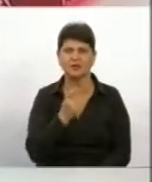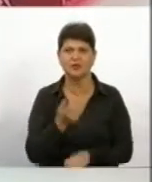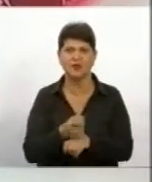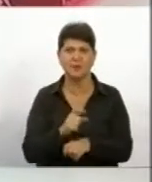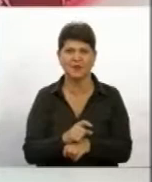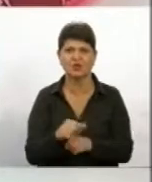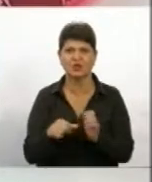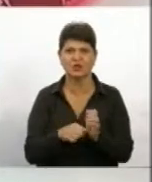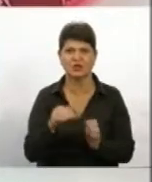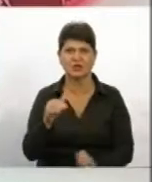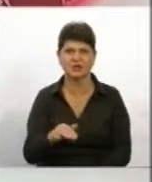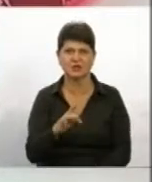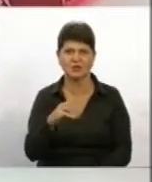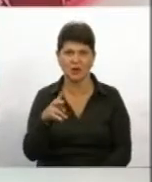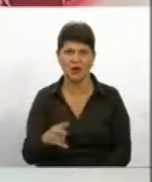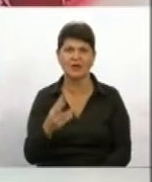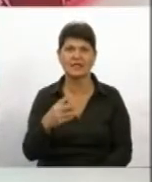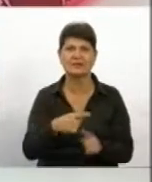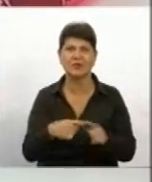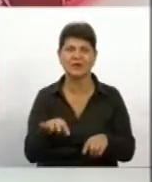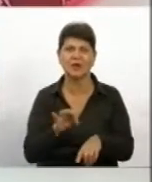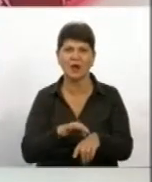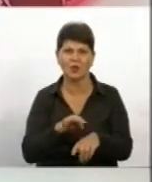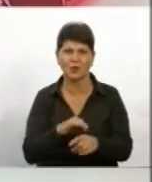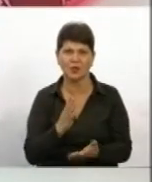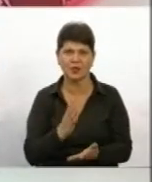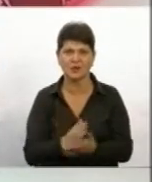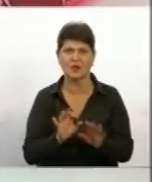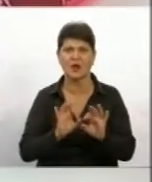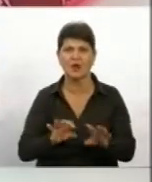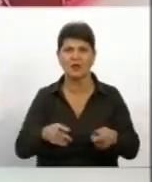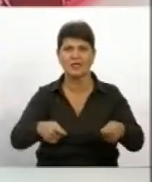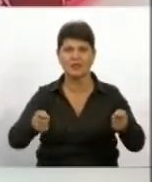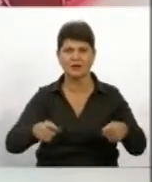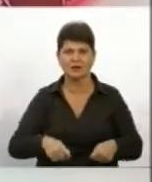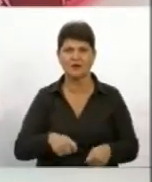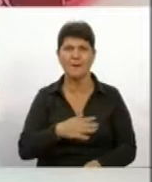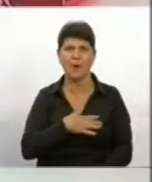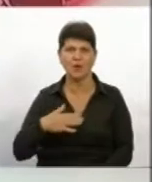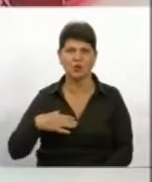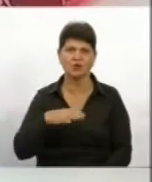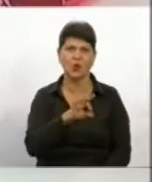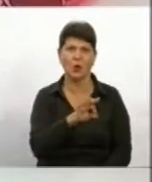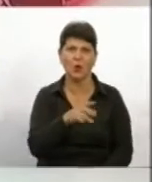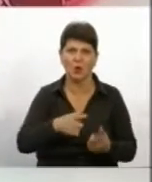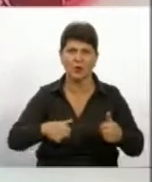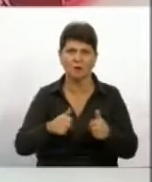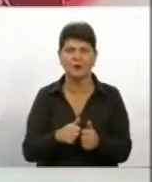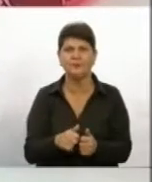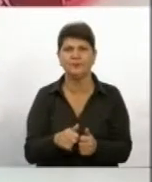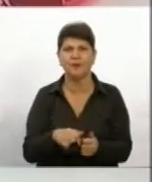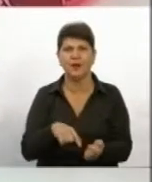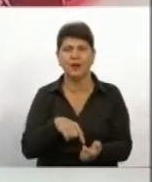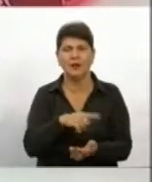тисяч хворіють на рак молочної залози. Про це Суспільному розповів завідувач мамологічного відділення Подільського регіонального центру